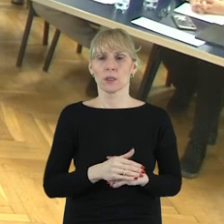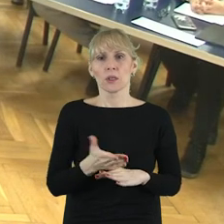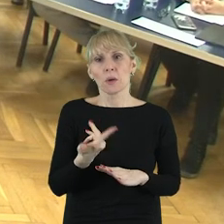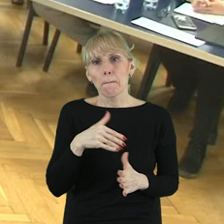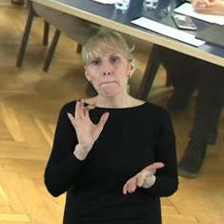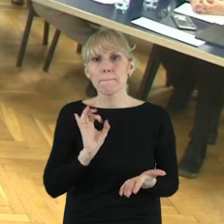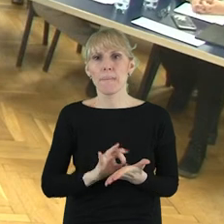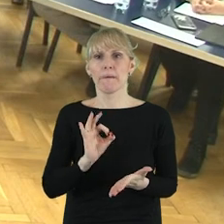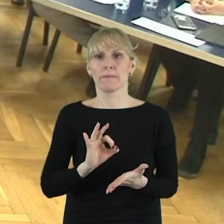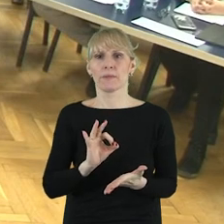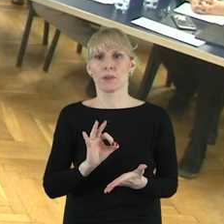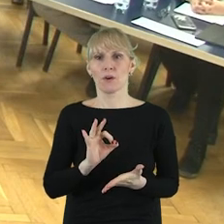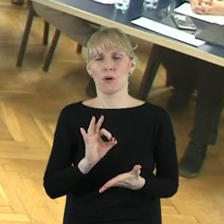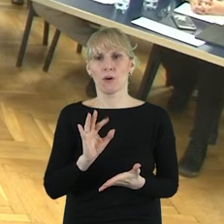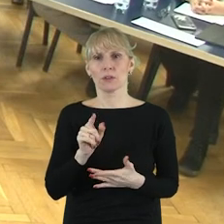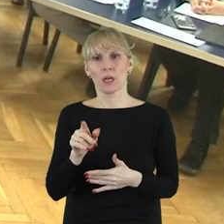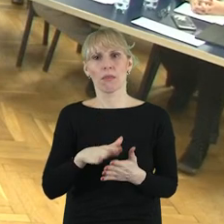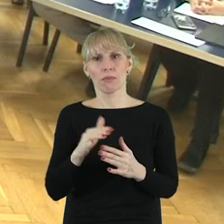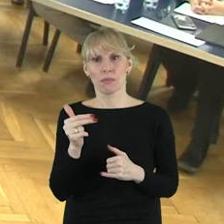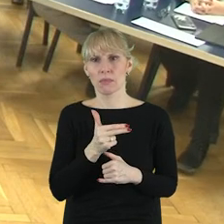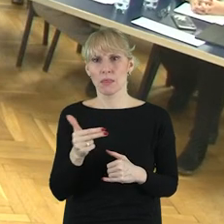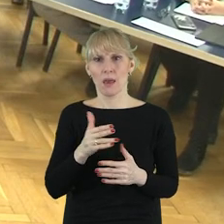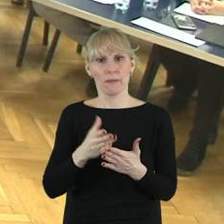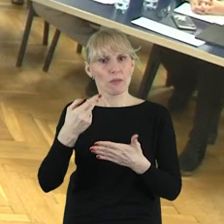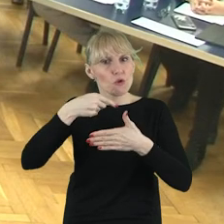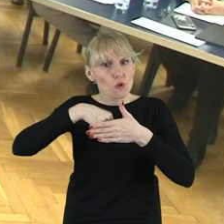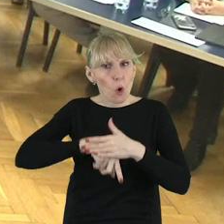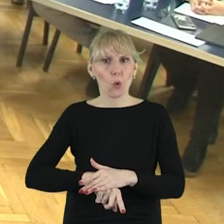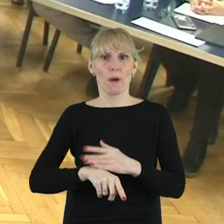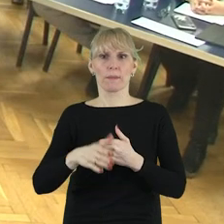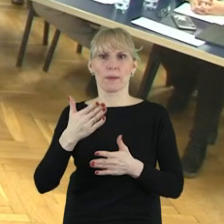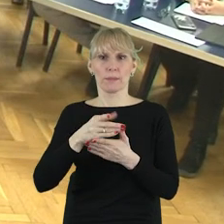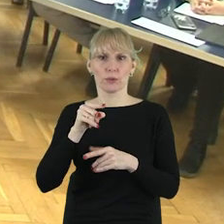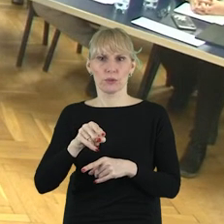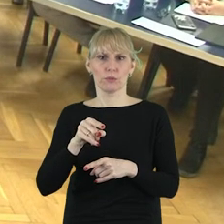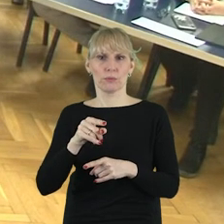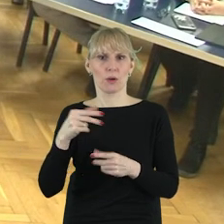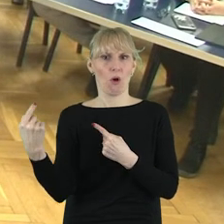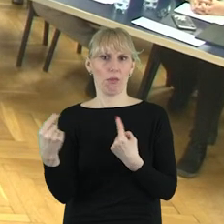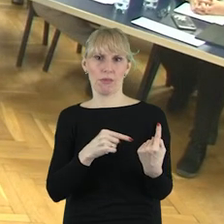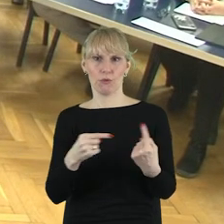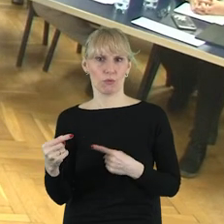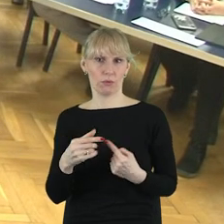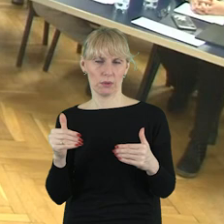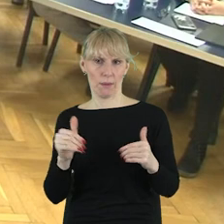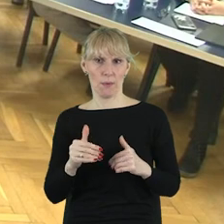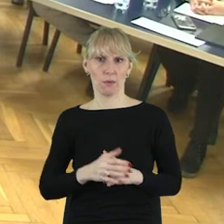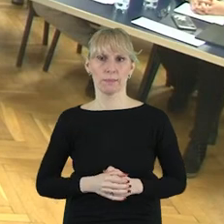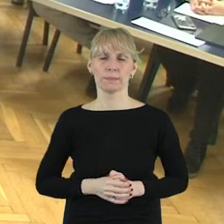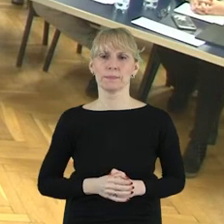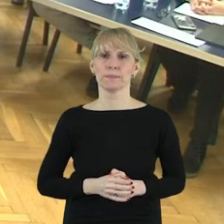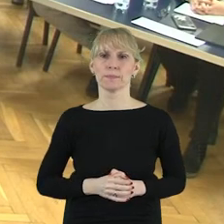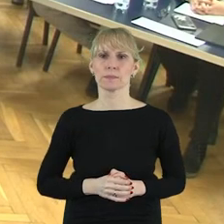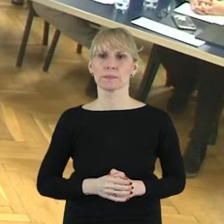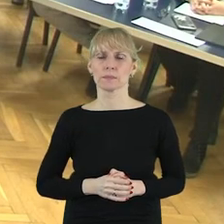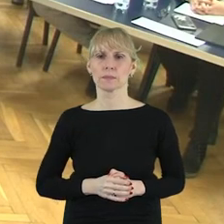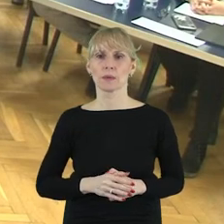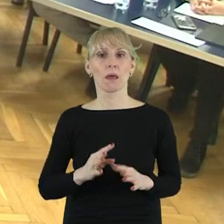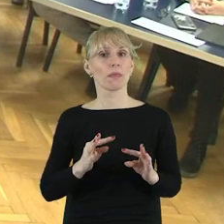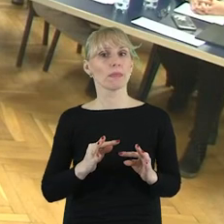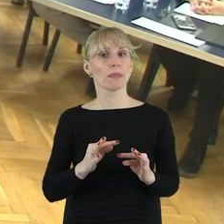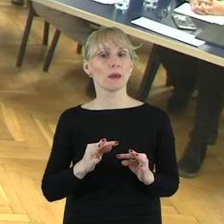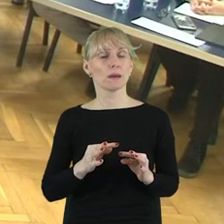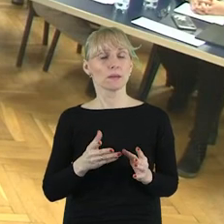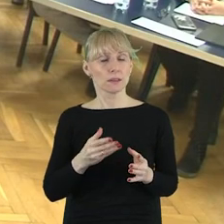pewnie byśmy ten temat bardziej dogłębnie dzisiaj przedyskutowali. Jeszcze raz